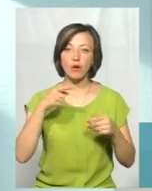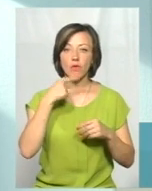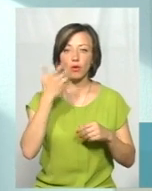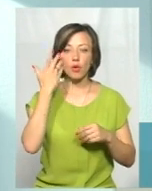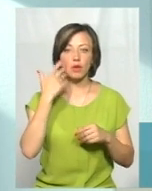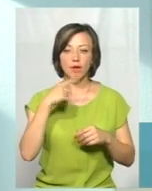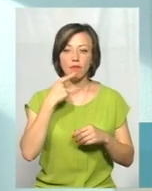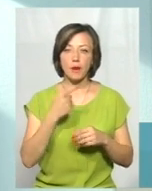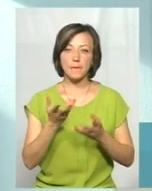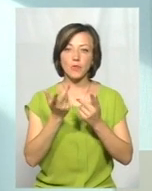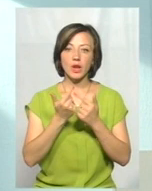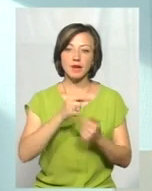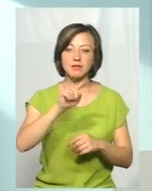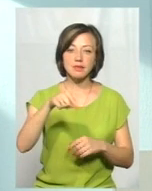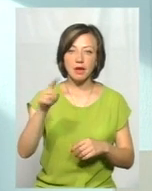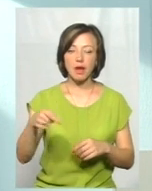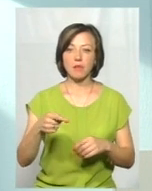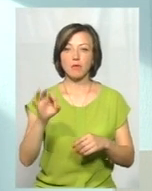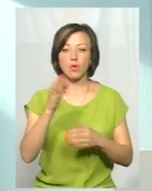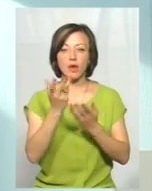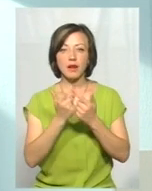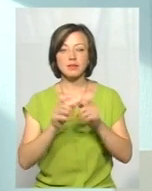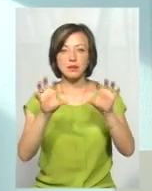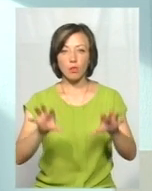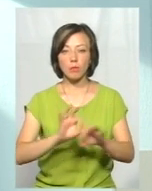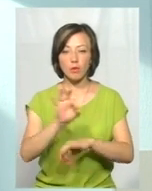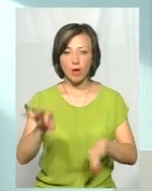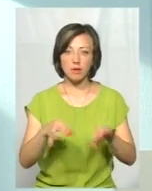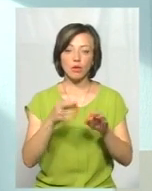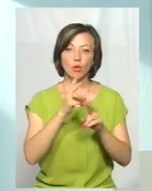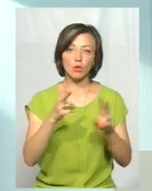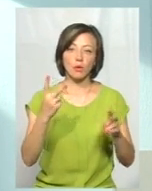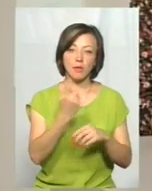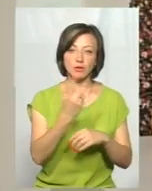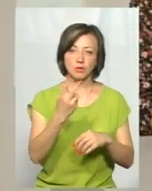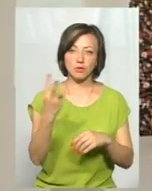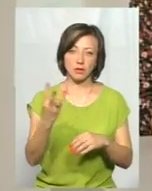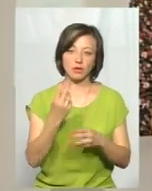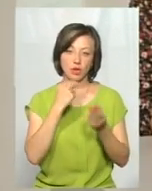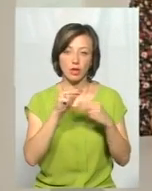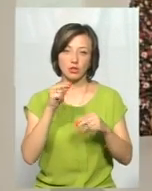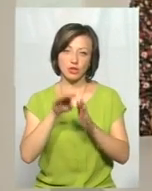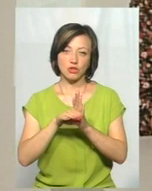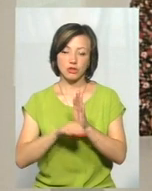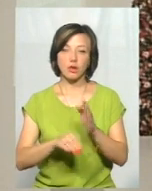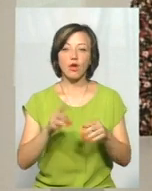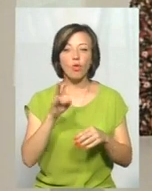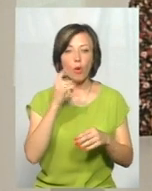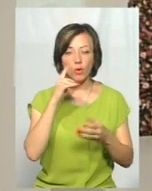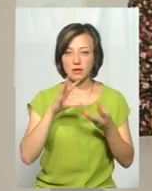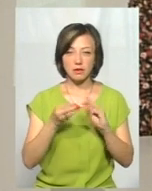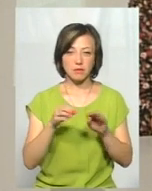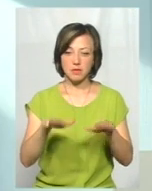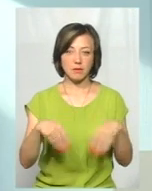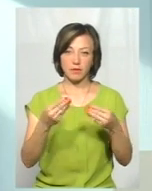навіть говоримо там про кількість запитів, коли говоримо про кількість законопроєктів, ми все одно говоримо, хто все-таки працював найкраще. Однак оцінок не виставляємо, місця